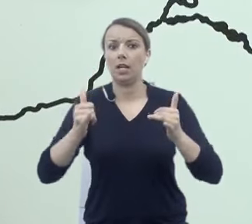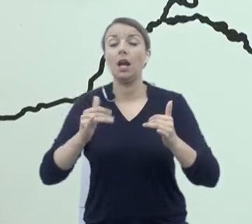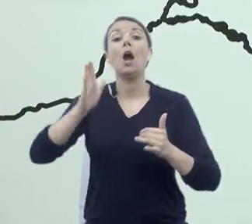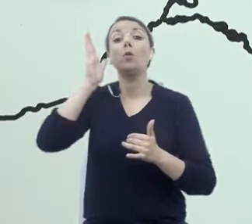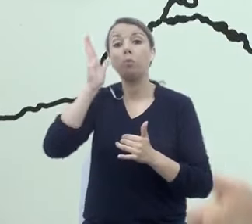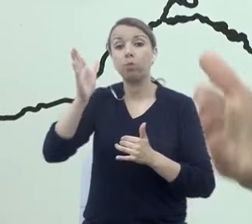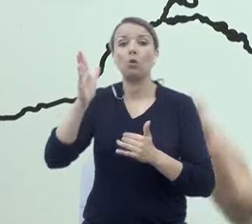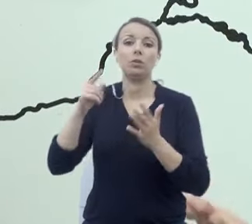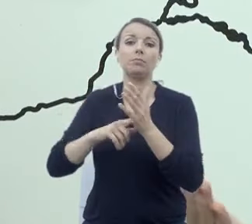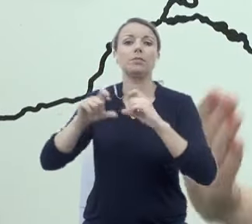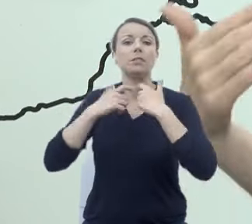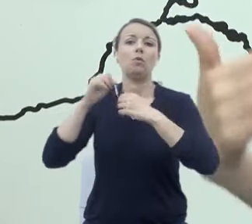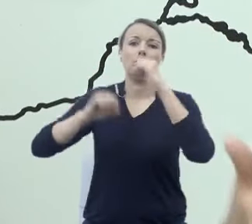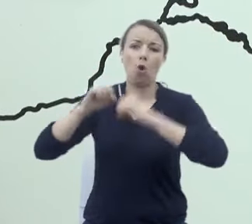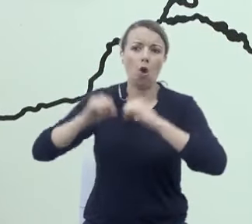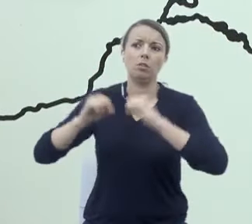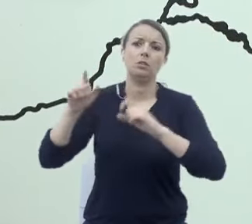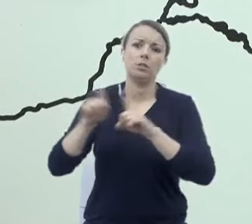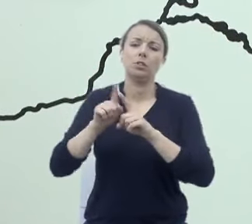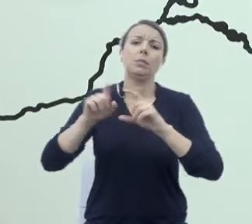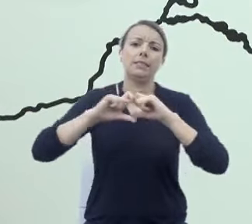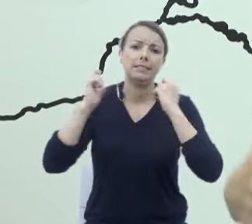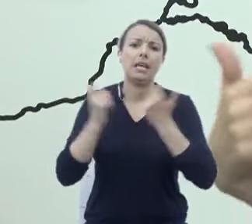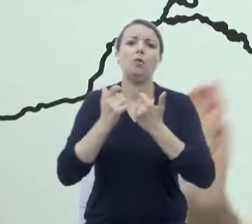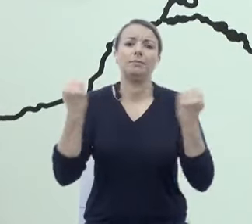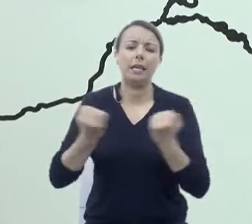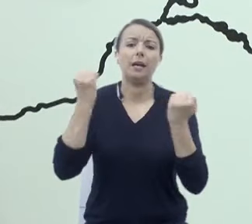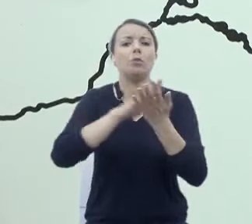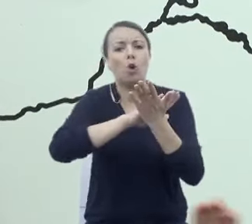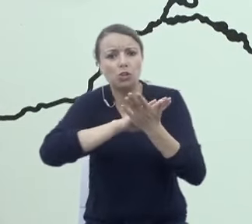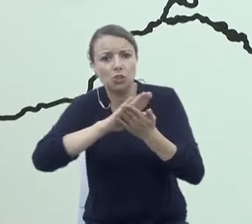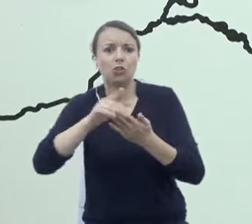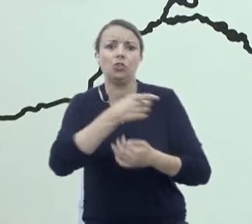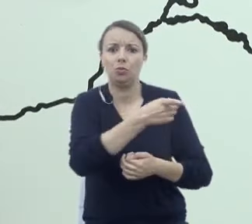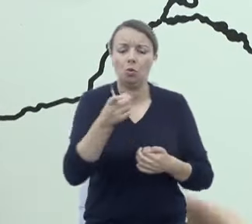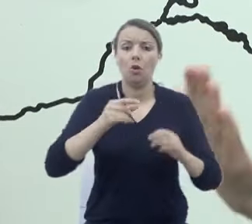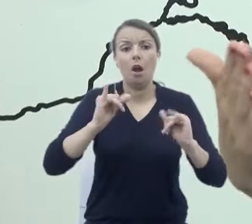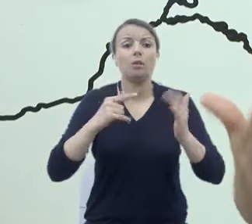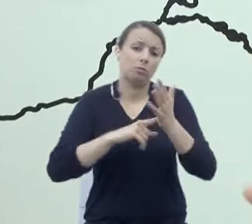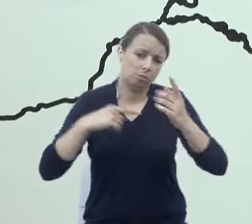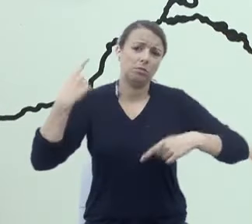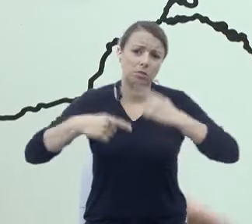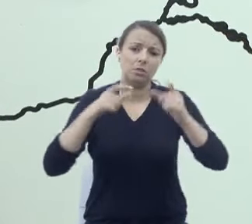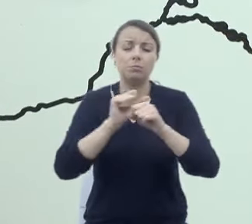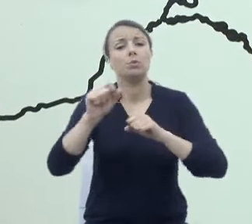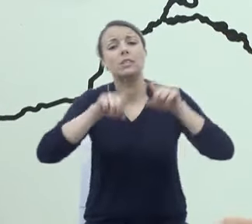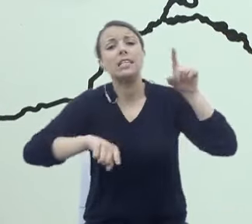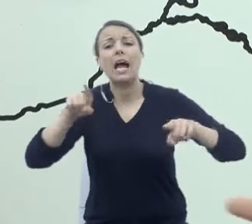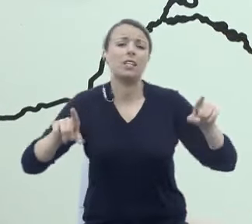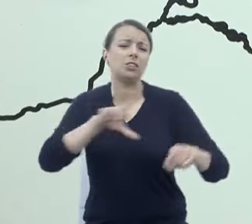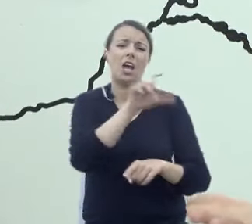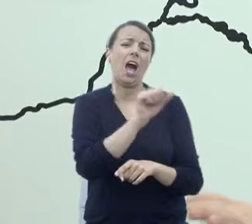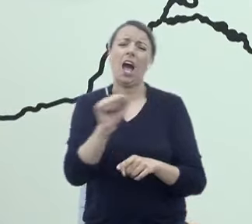oczyszczenia się toczy, to się toczy. To, że do dnia dzisiejszego, w zależności od tego, z kim się rozmawia i w jaki sposób,